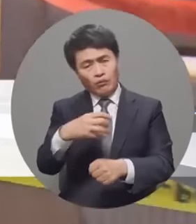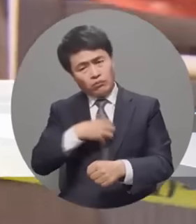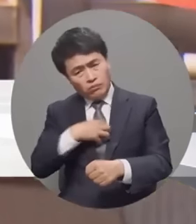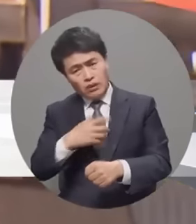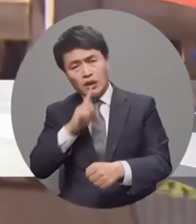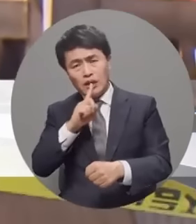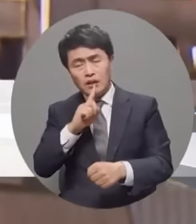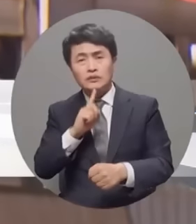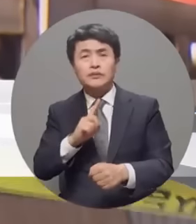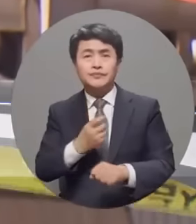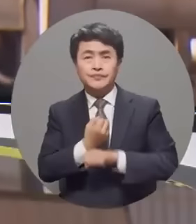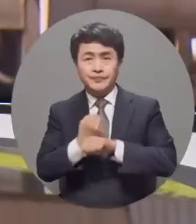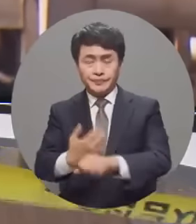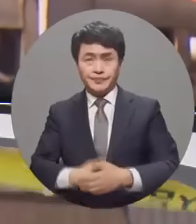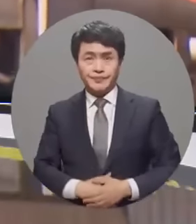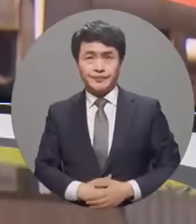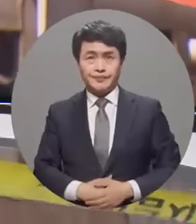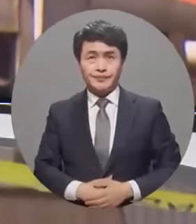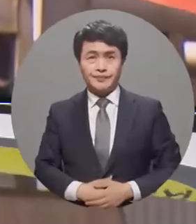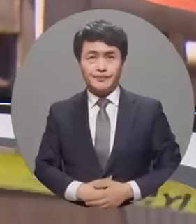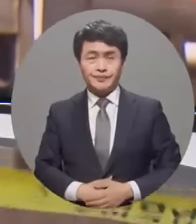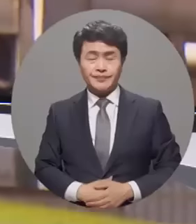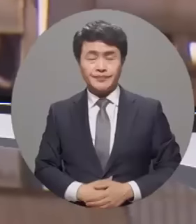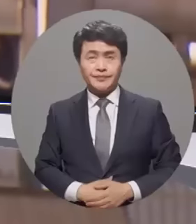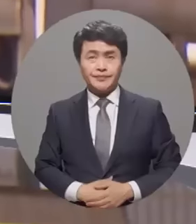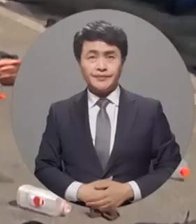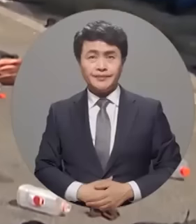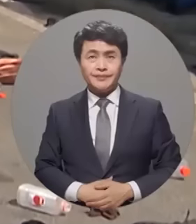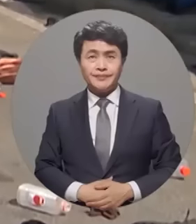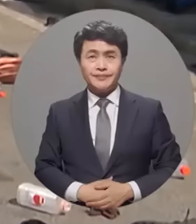사고였다고 주장했습니다. 허현호 기자가 취재했습니다.